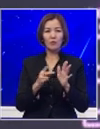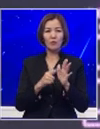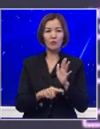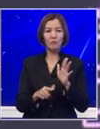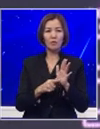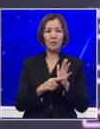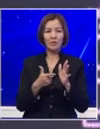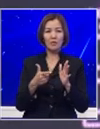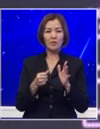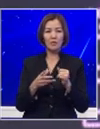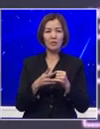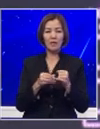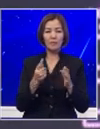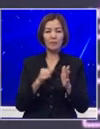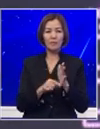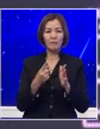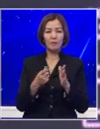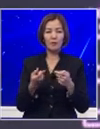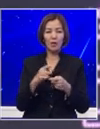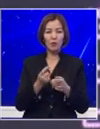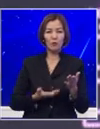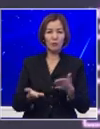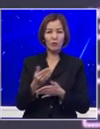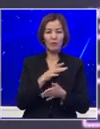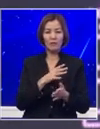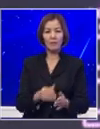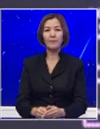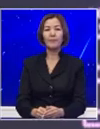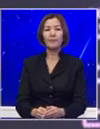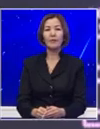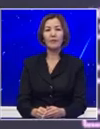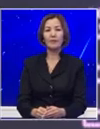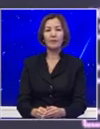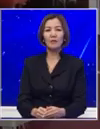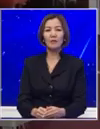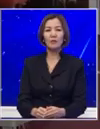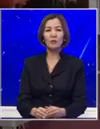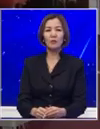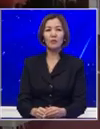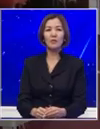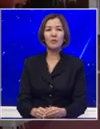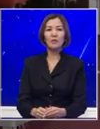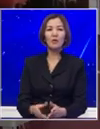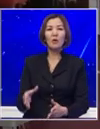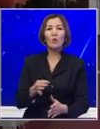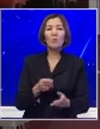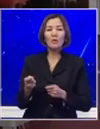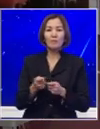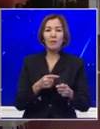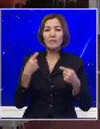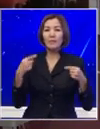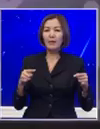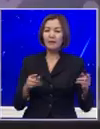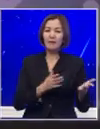4677 гектардан 61 мың тонна картоп жиналды. Жидек жинау жұмыстары жалғасуда. Бұдан бөлек облыс басшысы өзге де